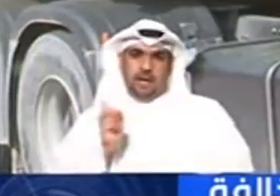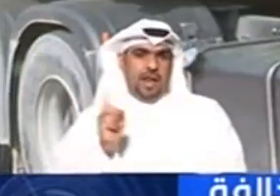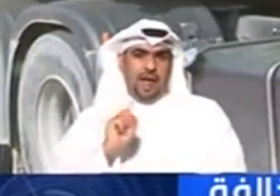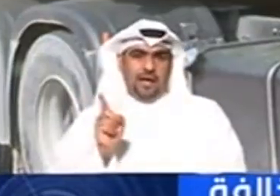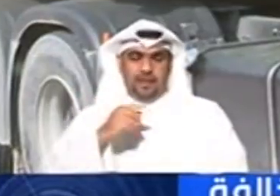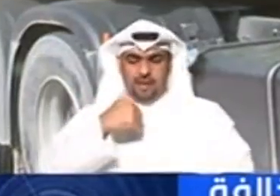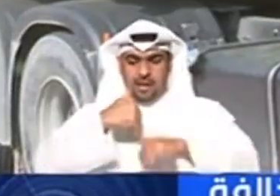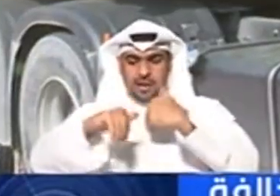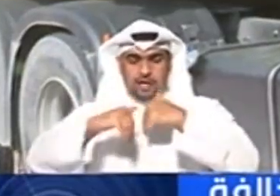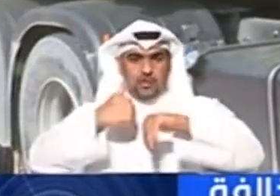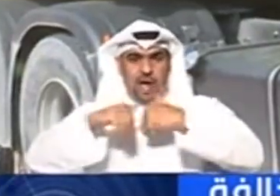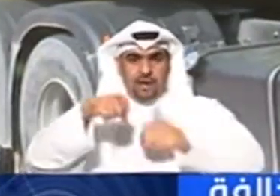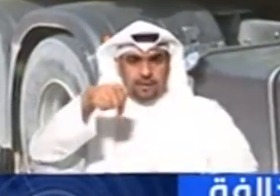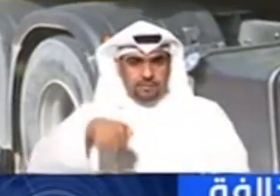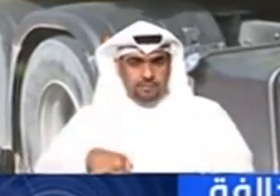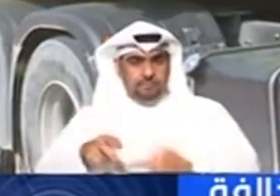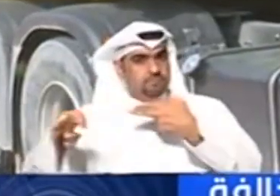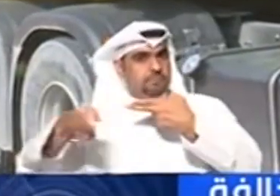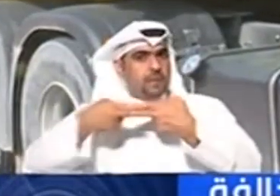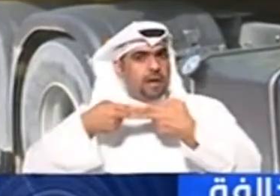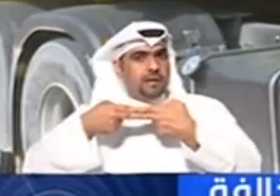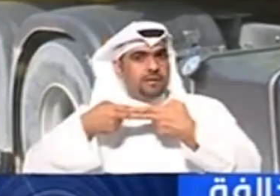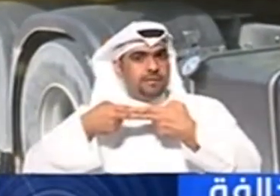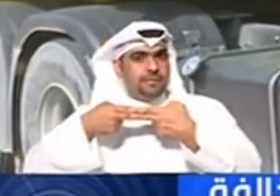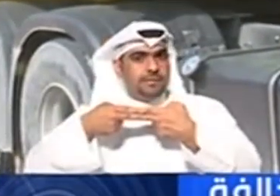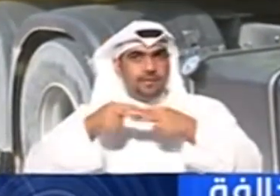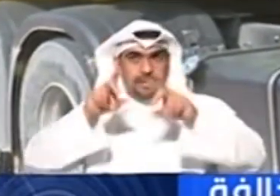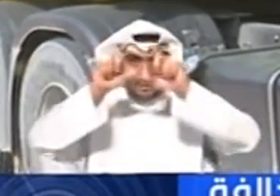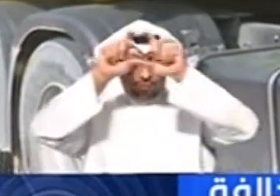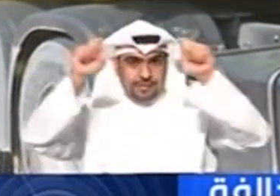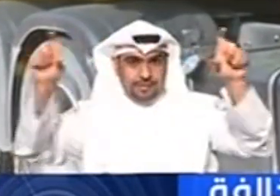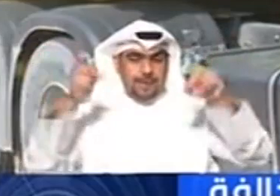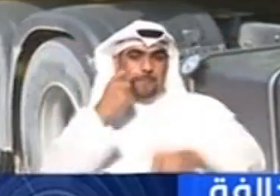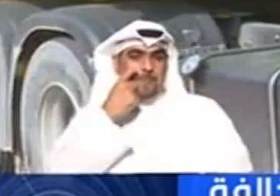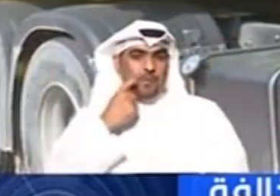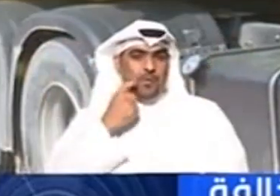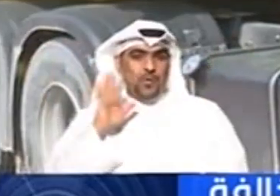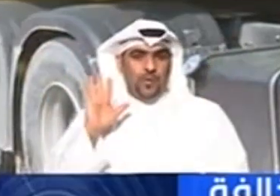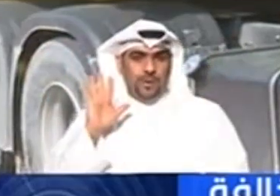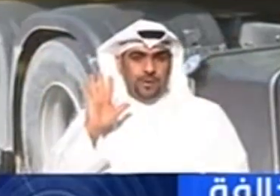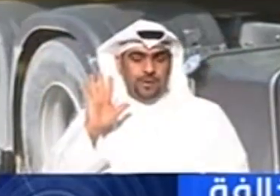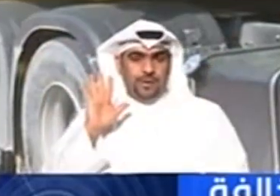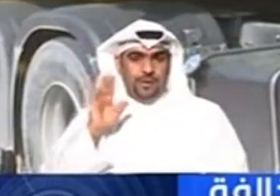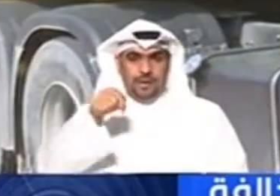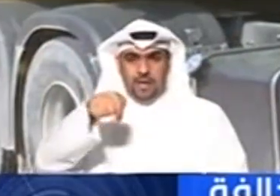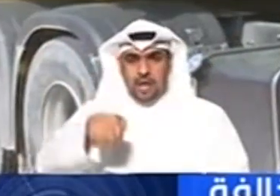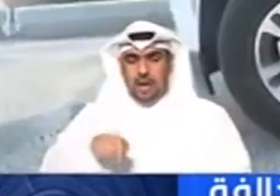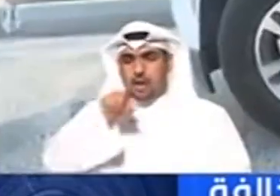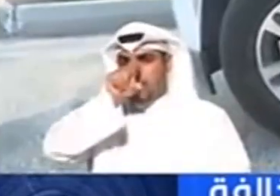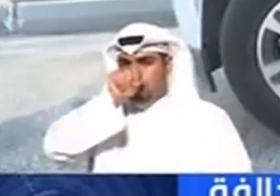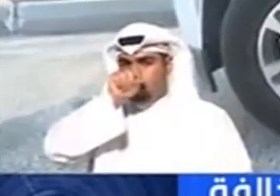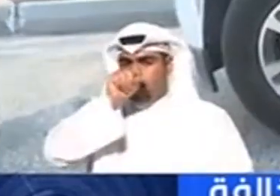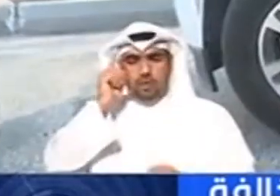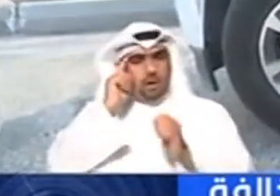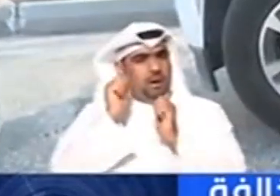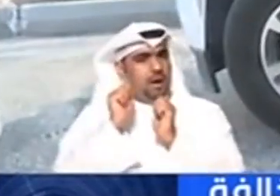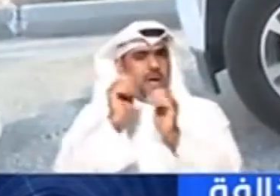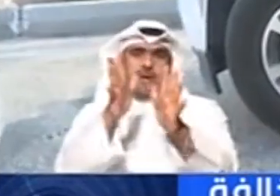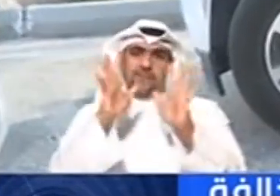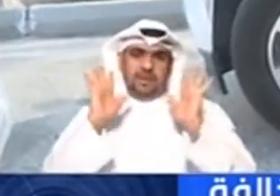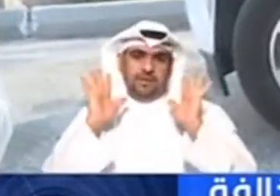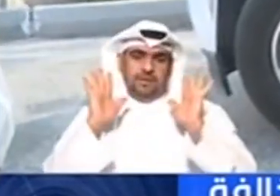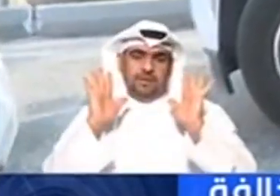طريق التواصل الاجتماعي أو المرئي والمسموع أو المزايدات التي في الشوارع. حملة